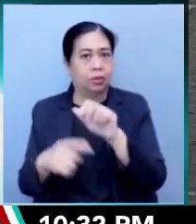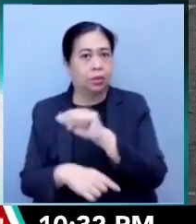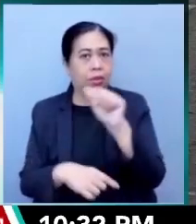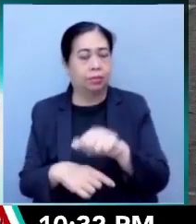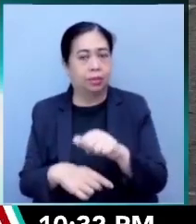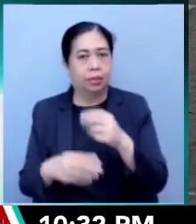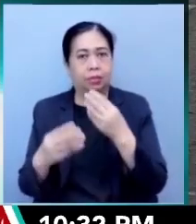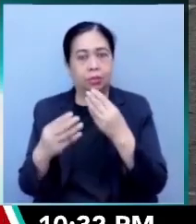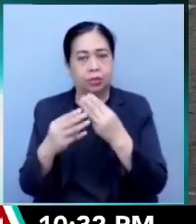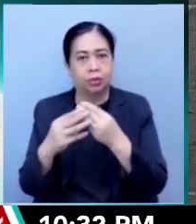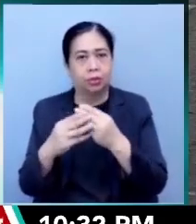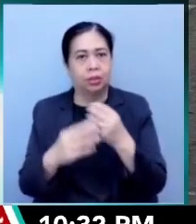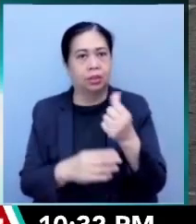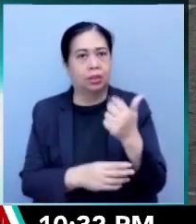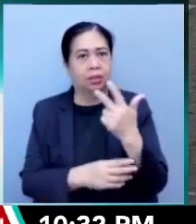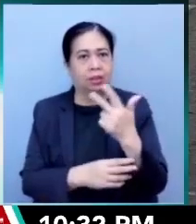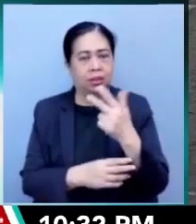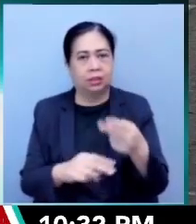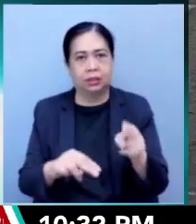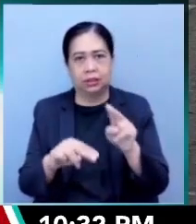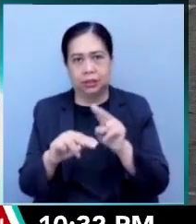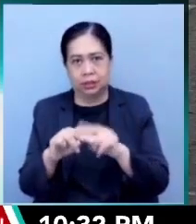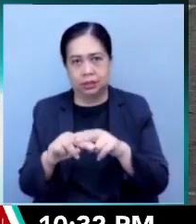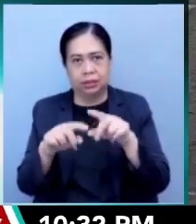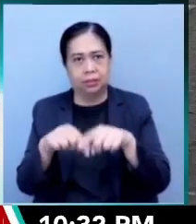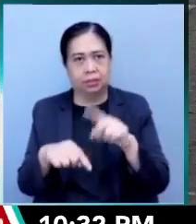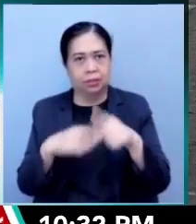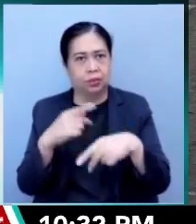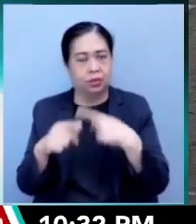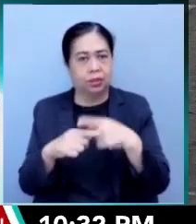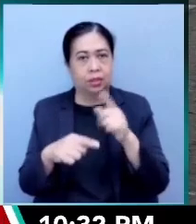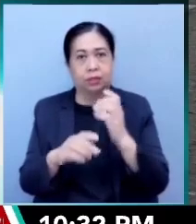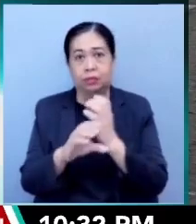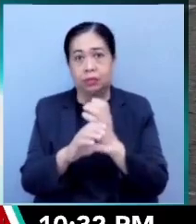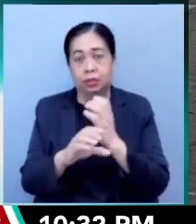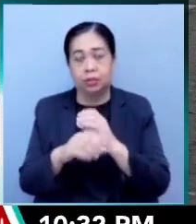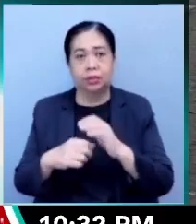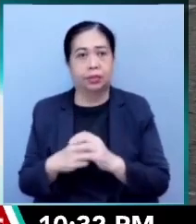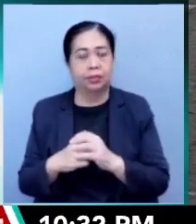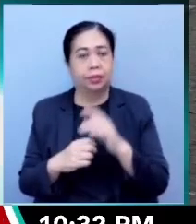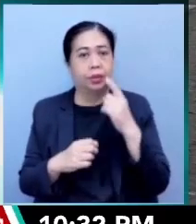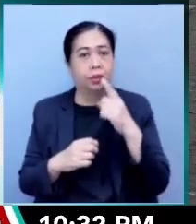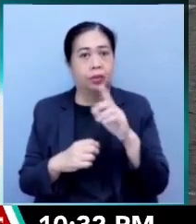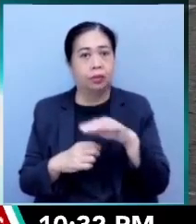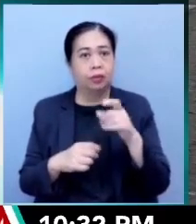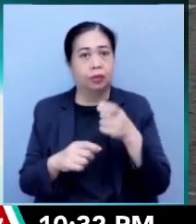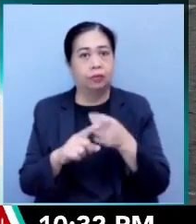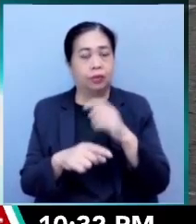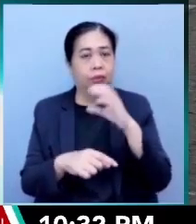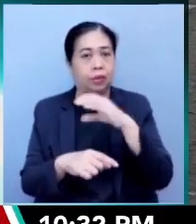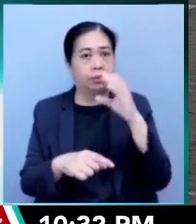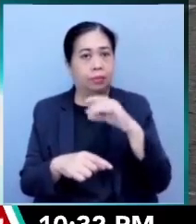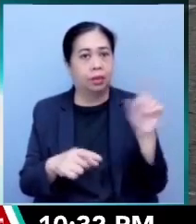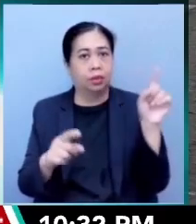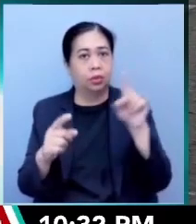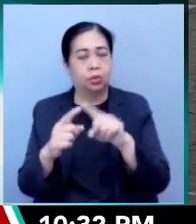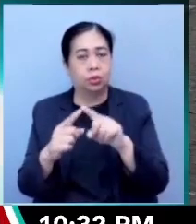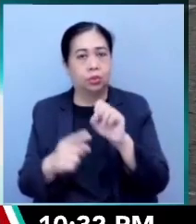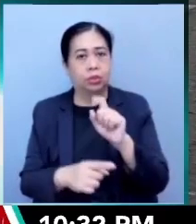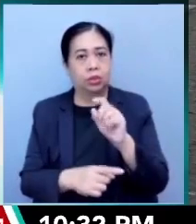to 30 pesos ang dagdag singil, depende sa klase ng sasakyan. Para naman sa mga galing Calamba, Laguna, patungong Santo Tomas,